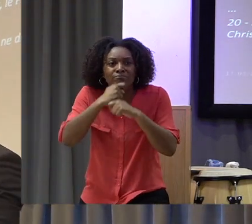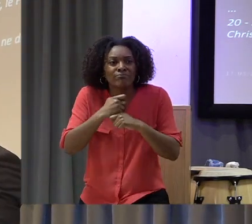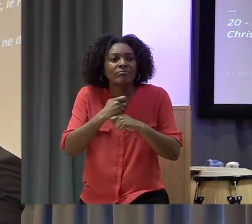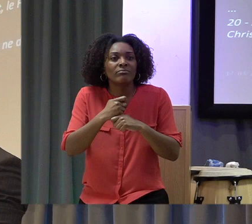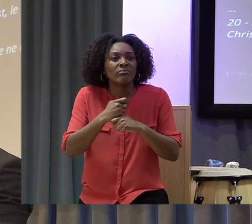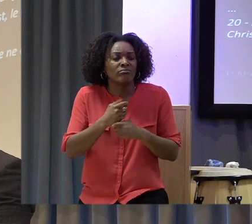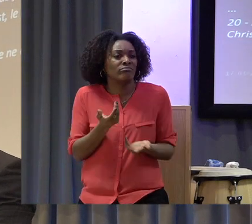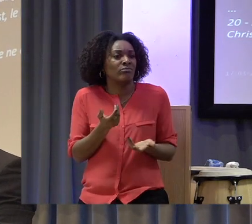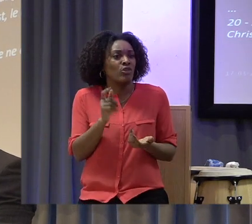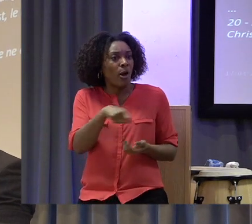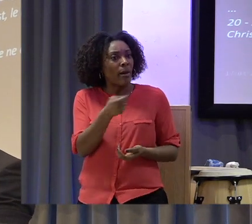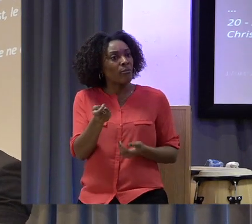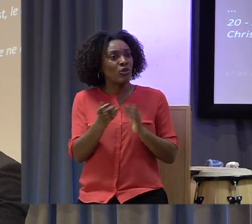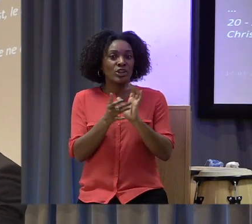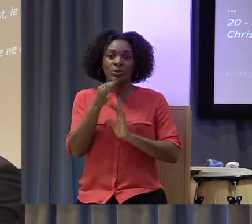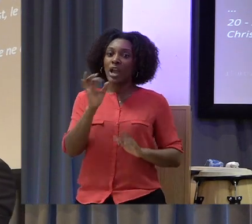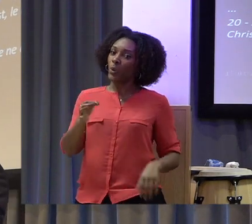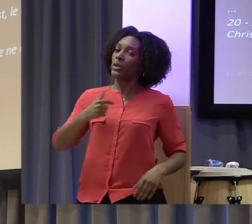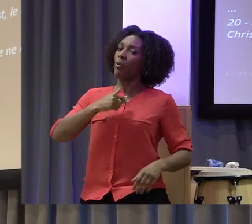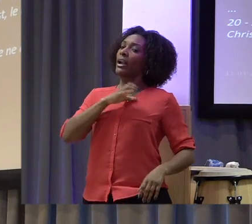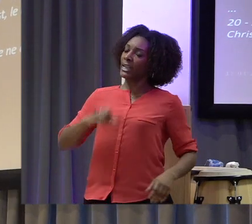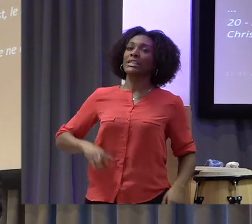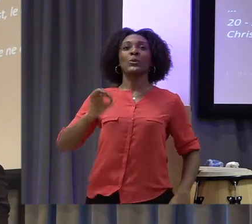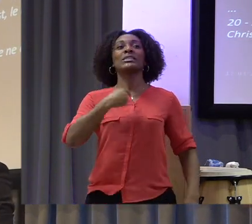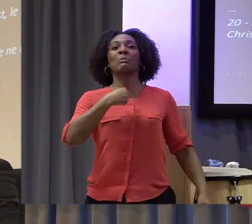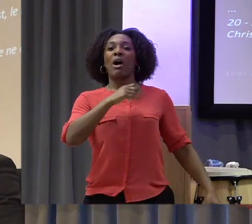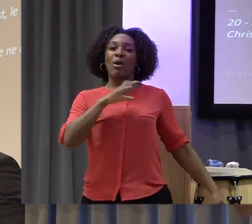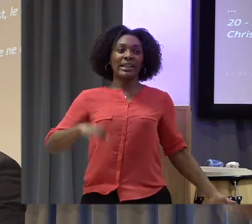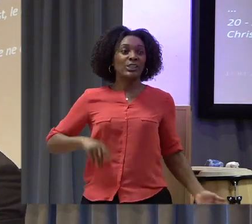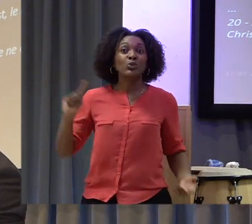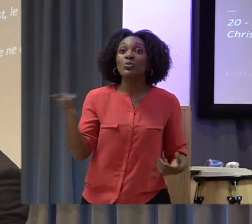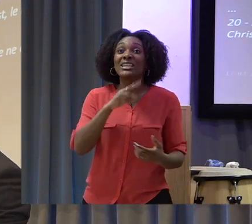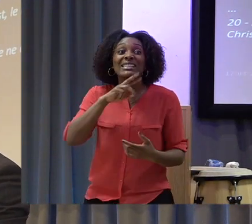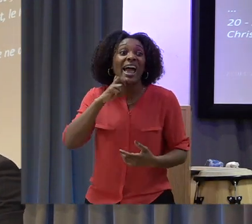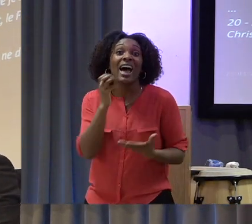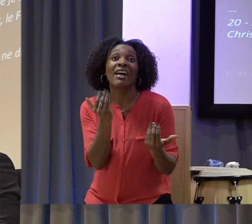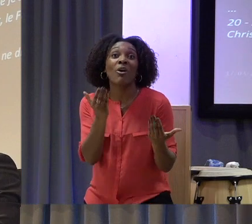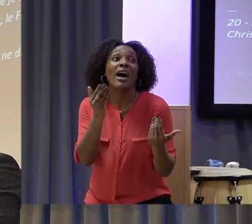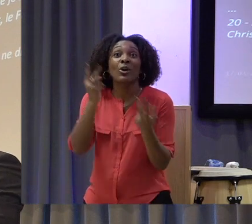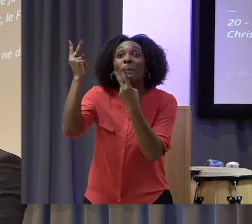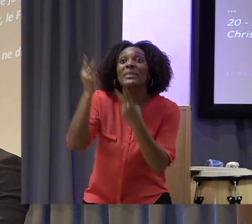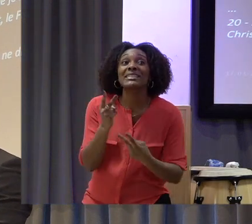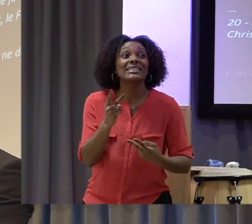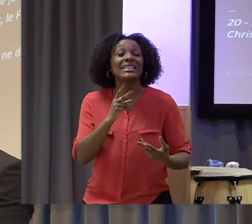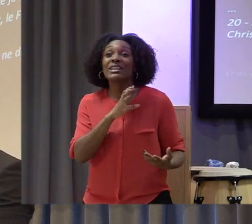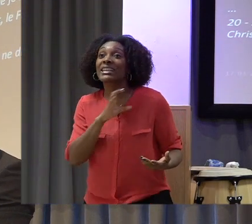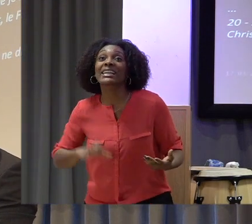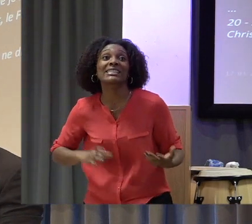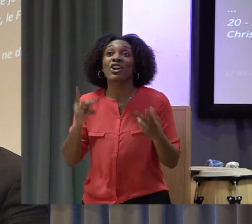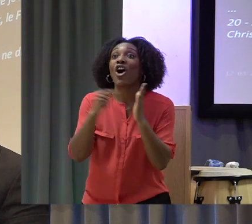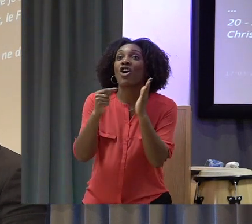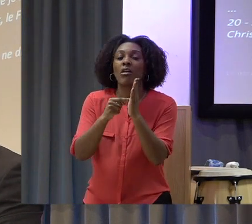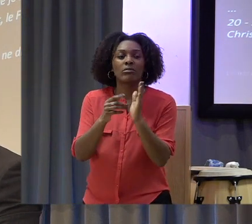Jésus puisse se prévaloir de ce statut de Messie, ce Messie que tout Israël attendait. Jésus choisit plutôt